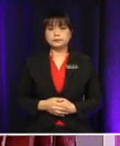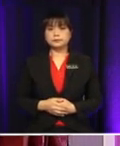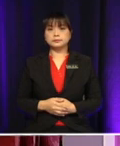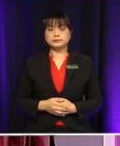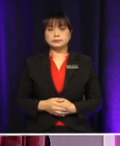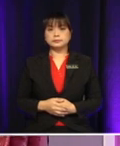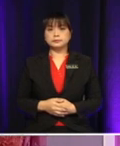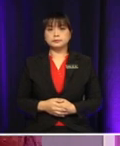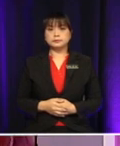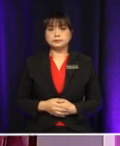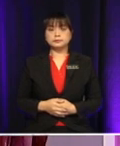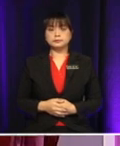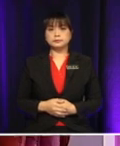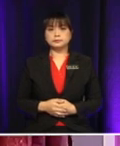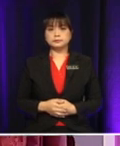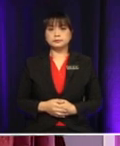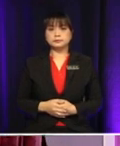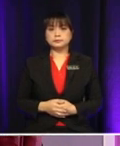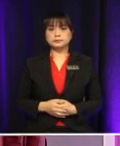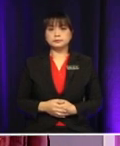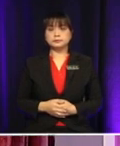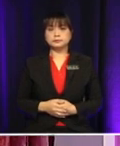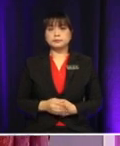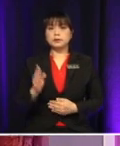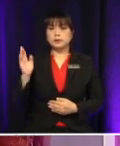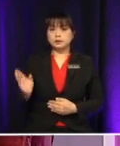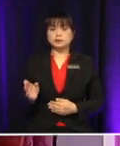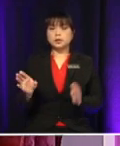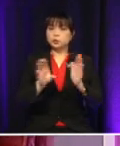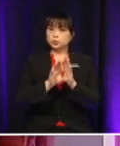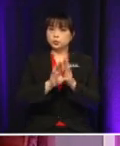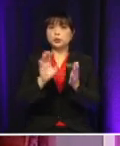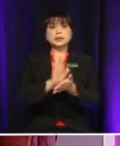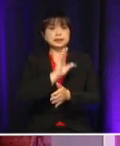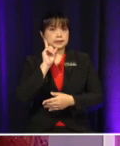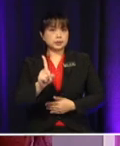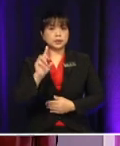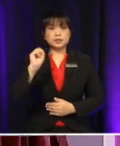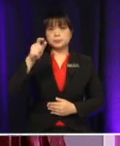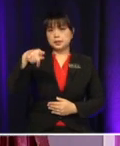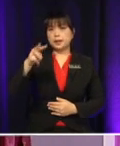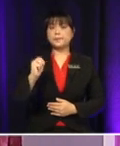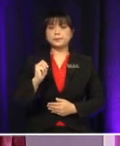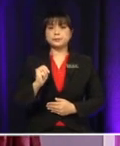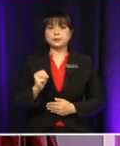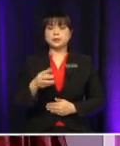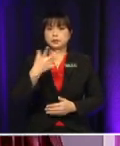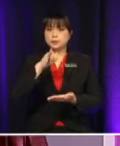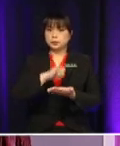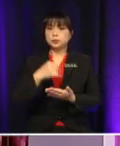betul adalah di ya Oke ini adalah contoh untuk kertas 1 SPM ya Fika Oke kita akan